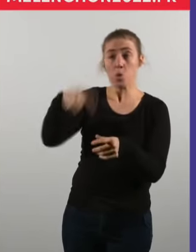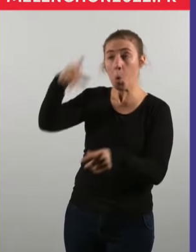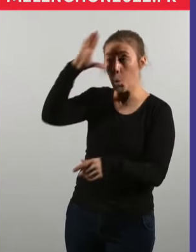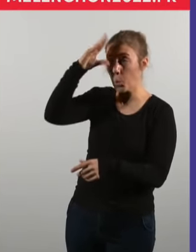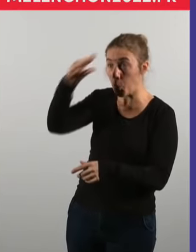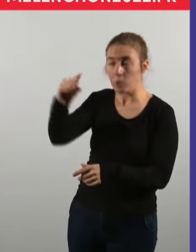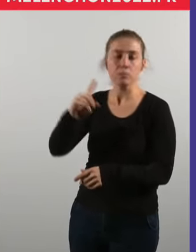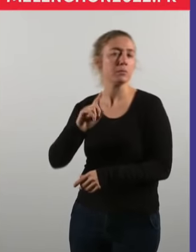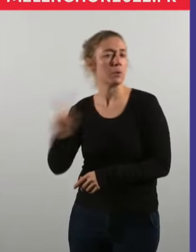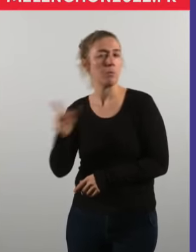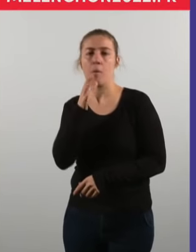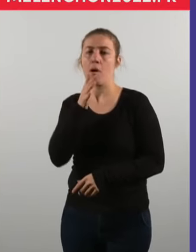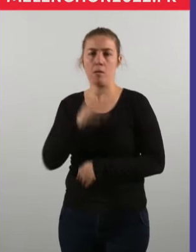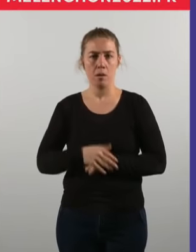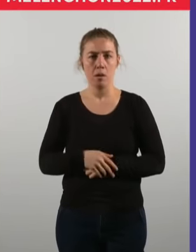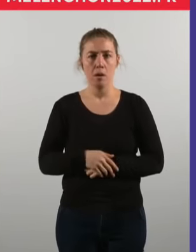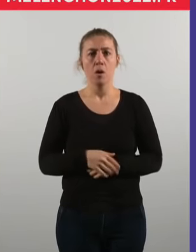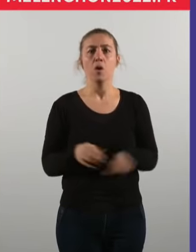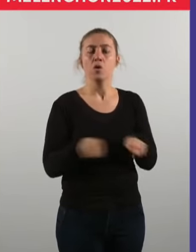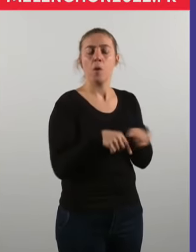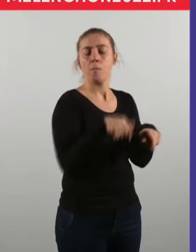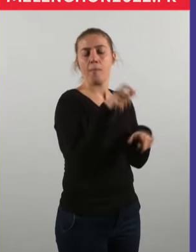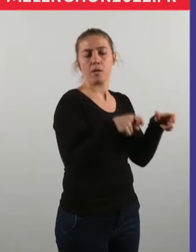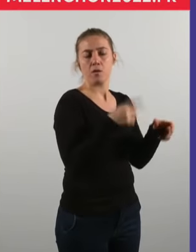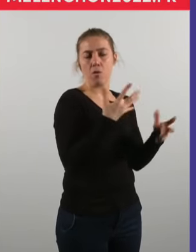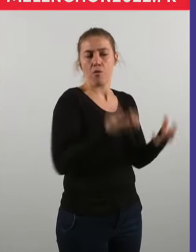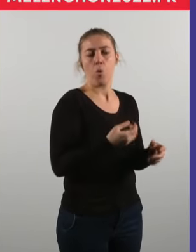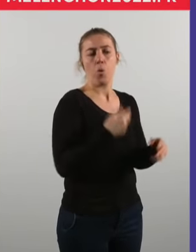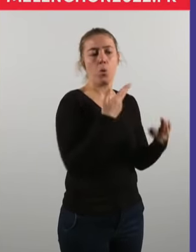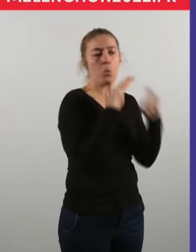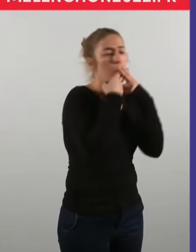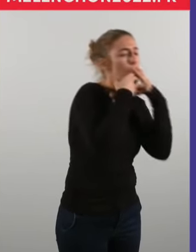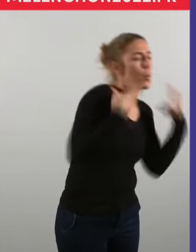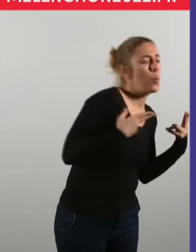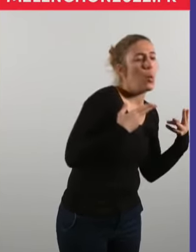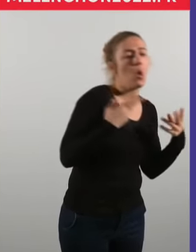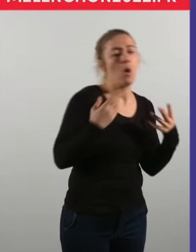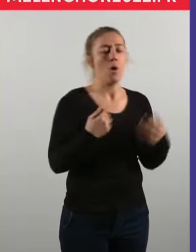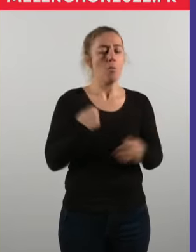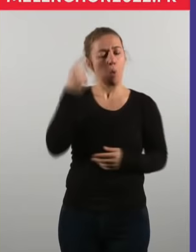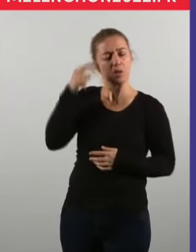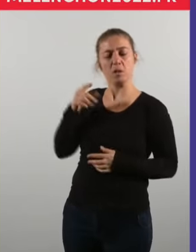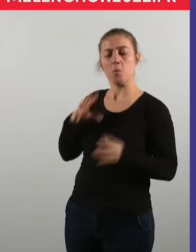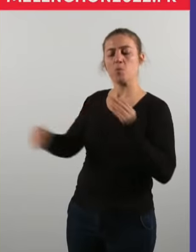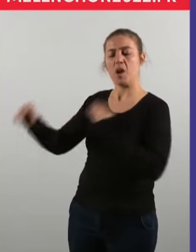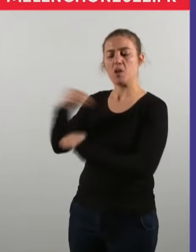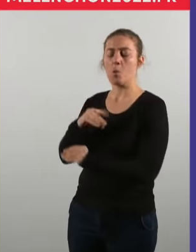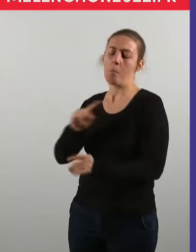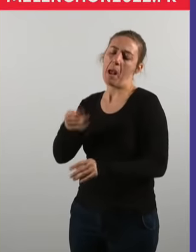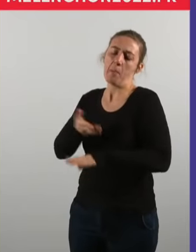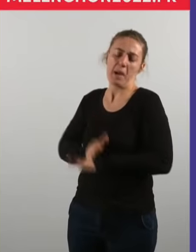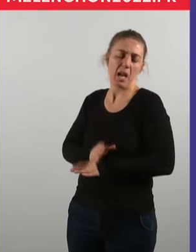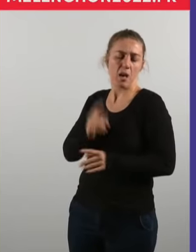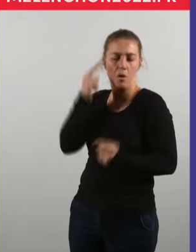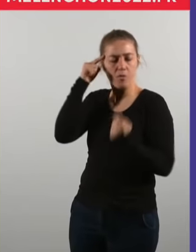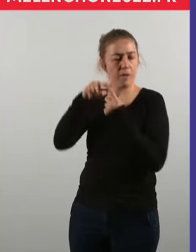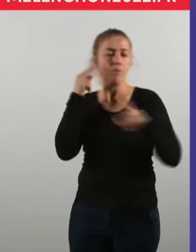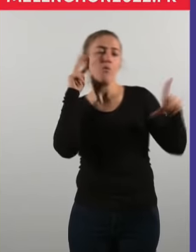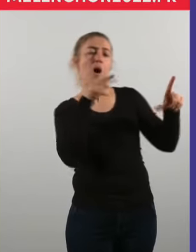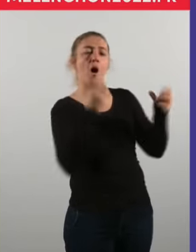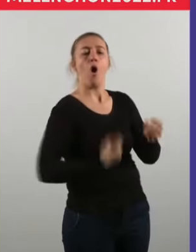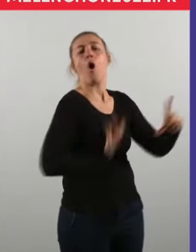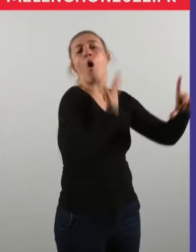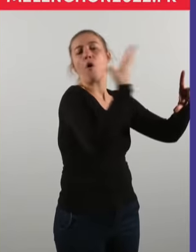que font les censeurs et les magistrats quand ils considèrent que le public n'est pas mûr pour certaines œuvres.